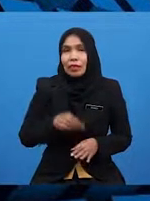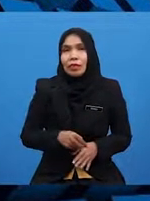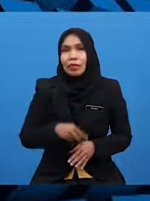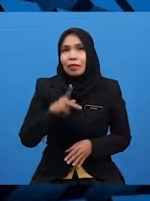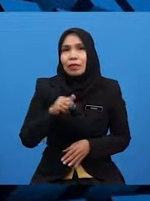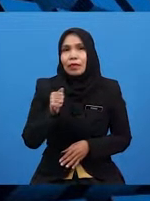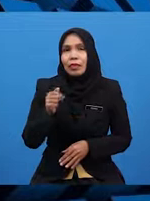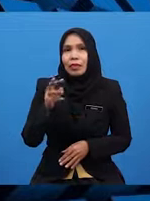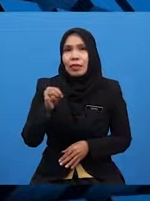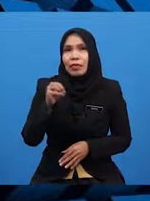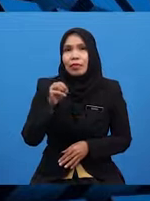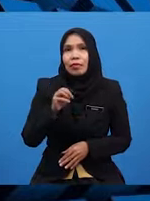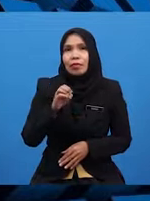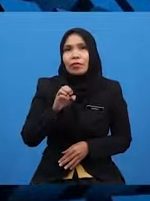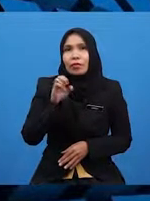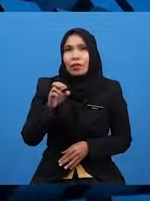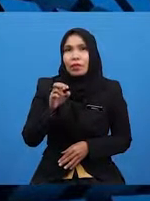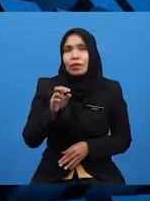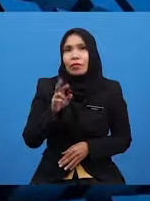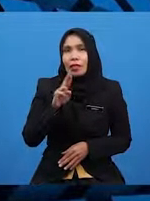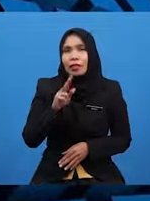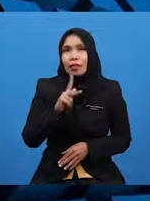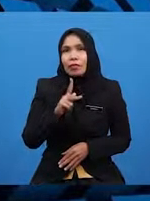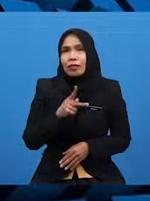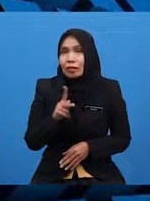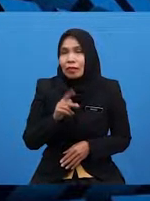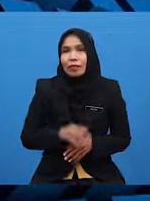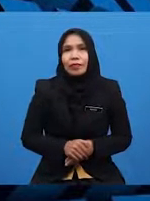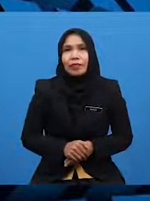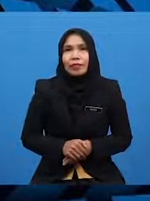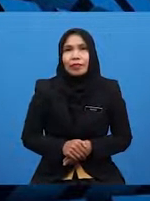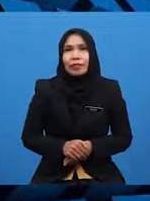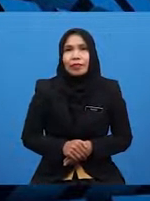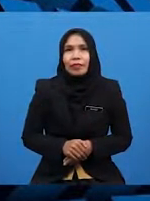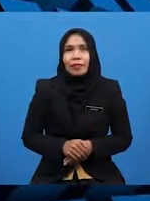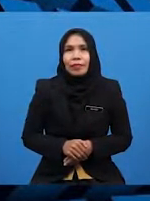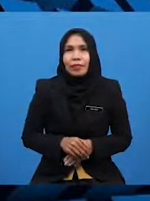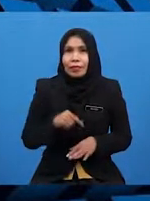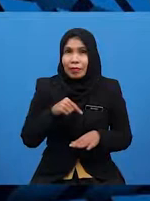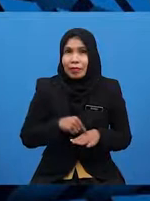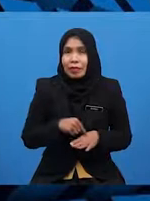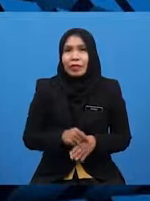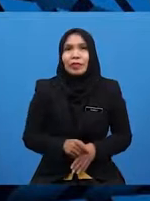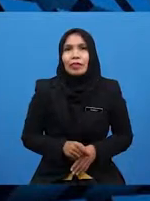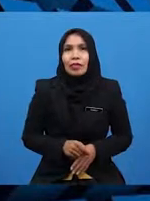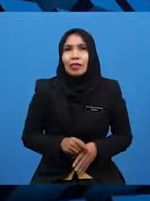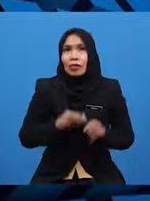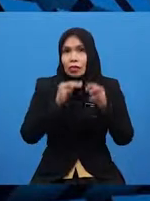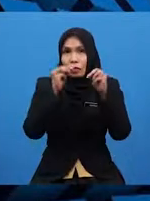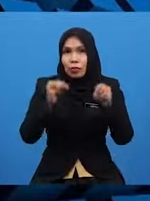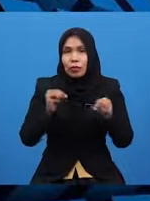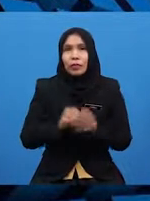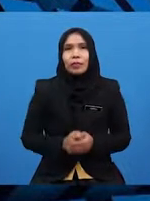awam seperti 12 Pieces Hulu Keris Series di Museum Sultan Abu Bakar, Pekan